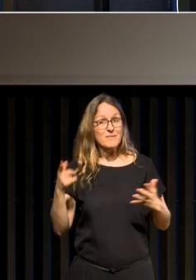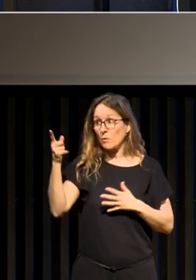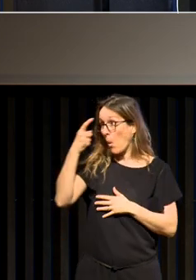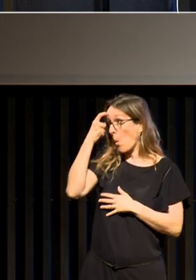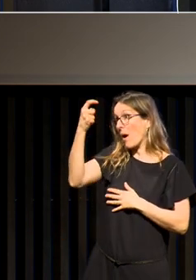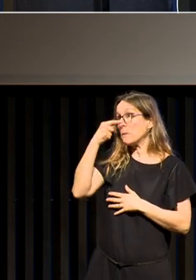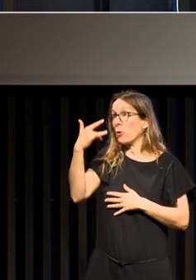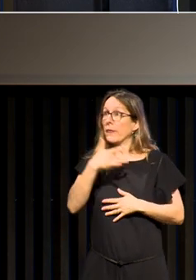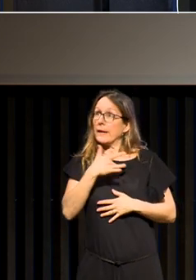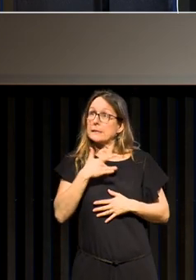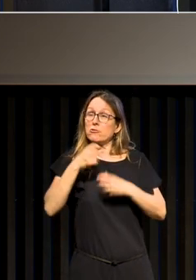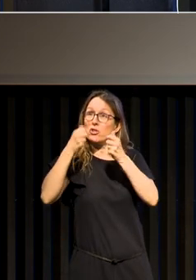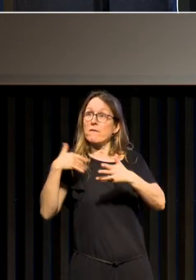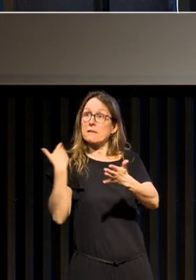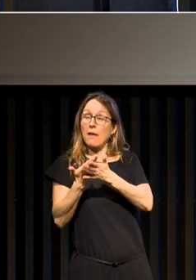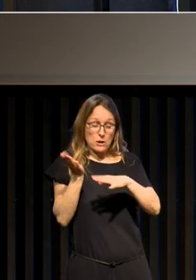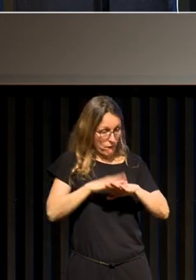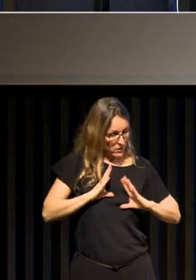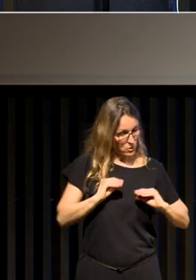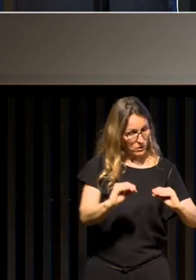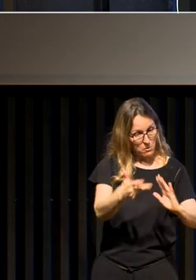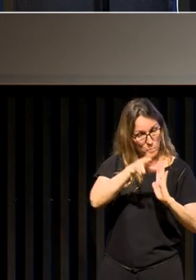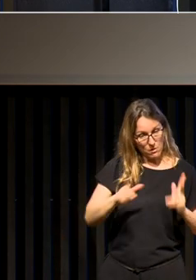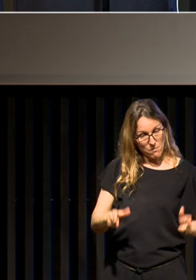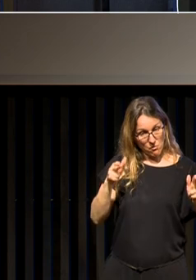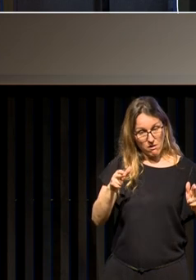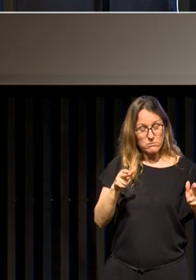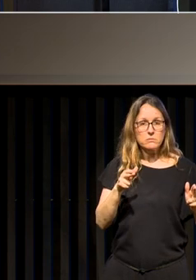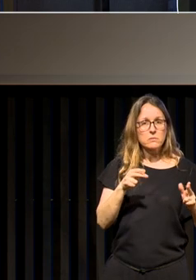présumé, évalué par le ministère sur une année.